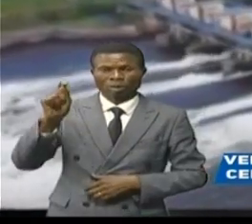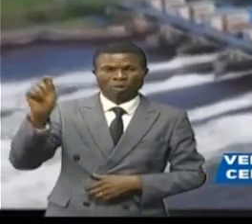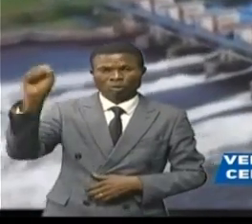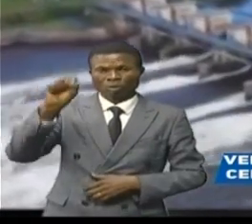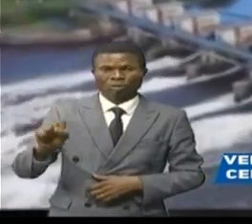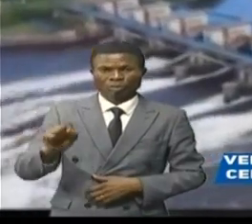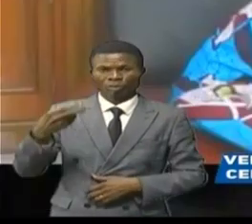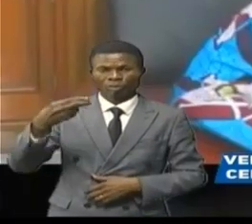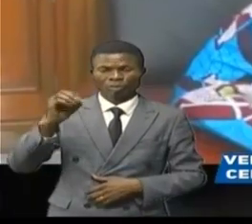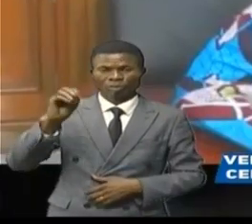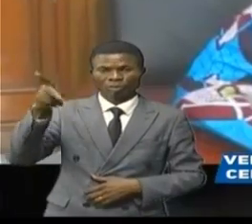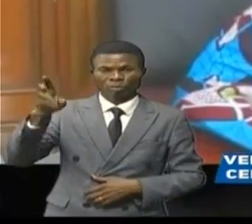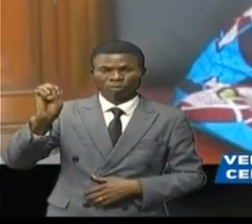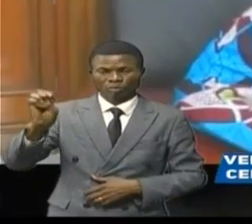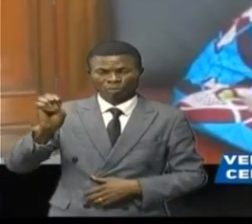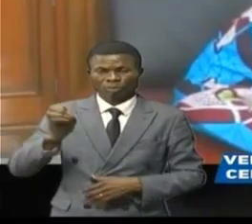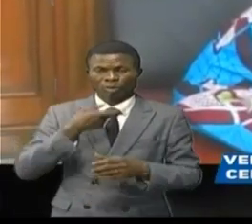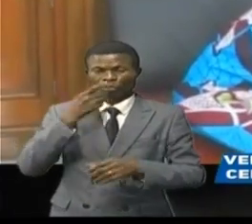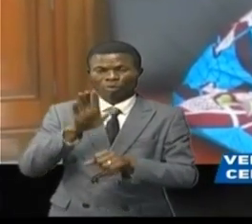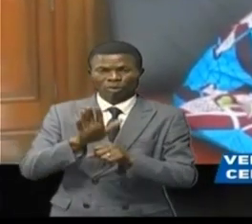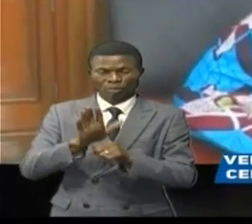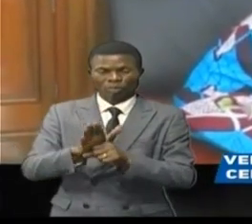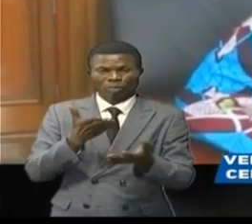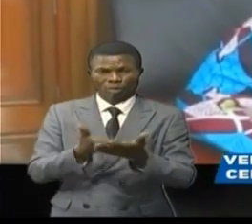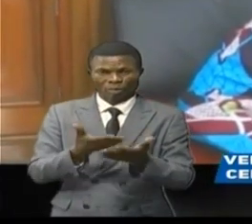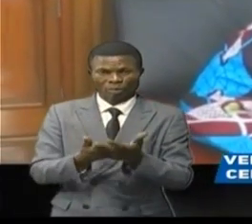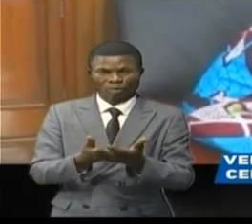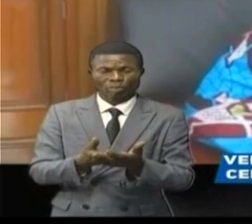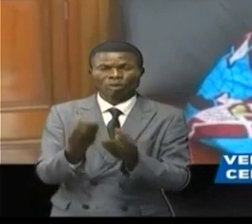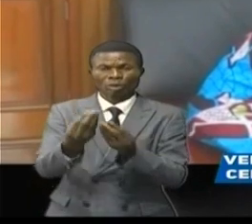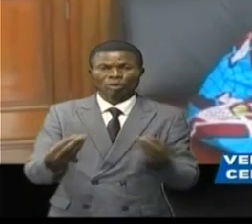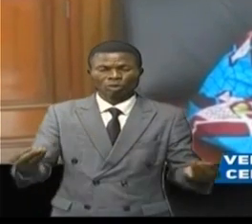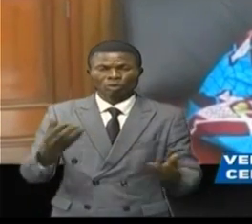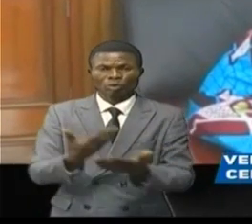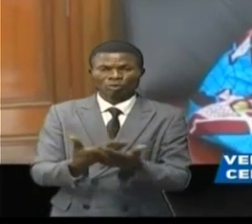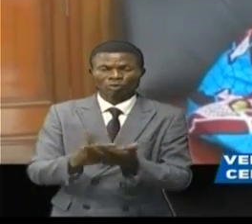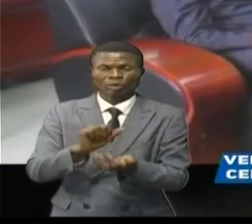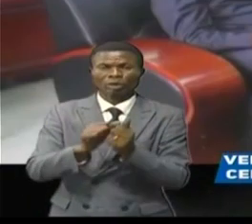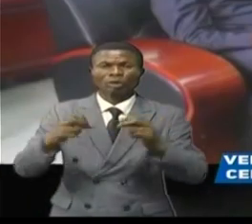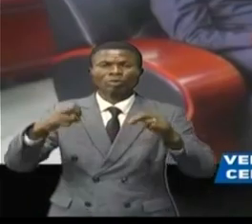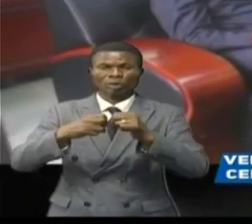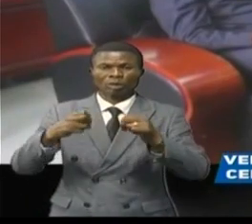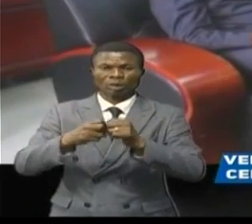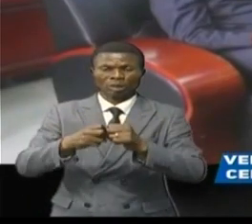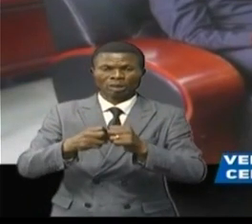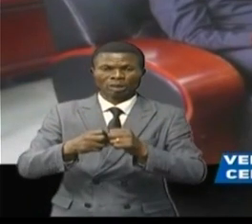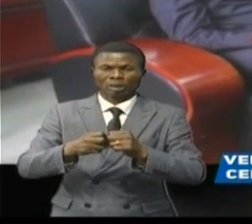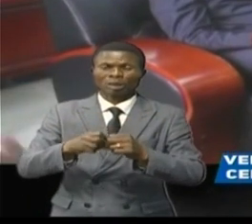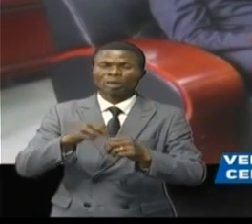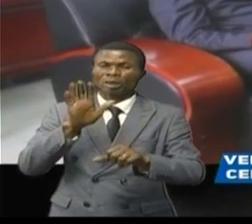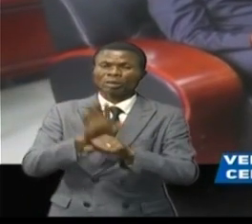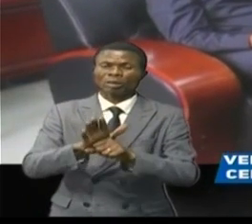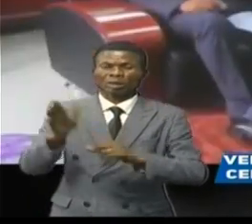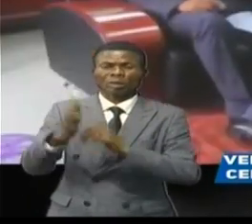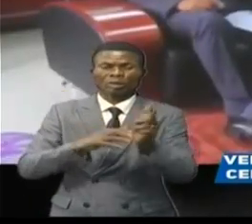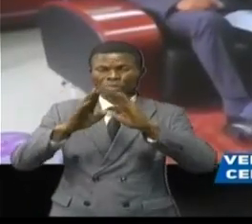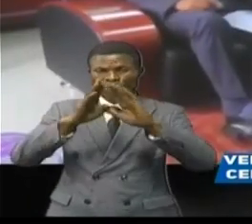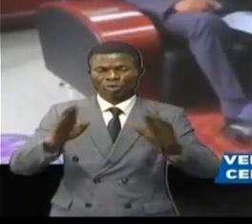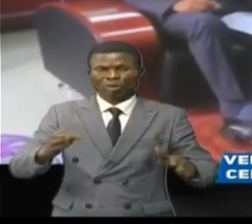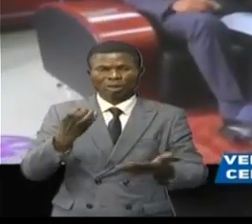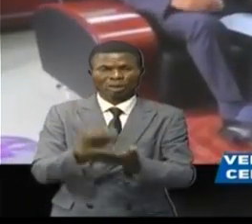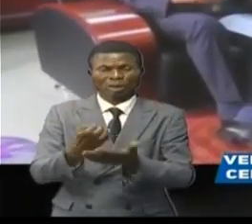Madeleine Nikomba, compte appuyer sur l'accélérateur pour résoudre une situation qui impacte sur plusieurs ménages et